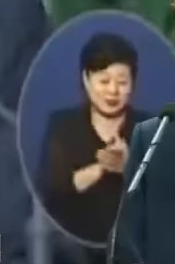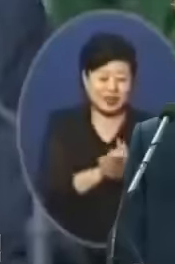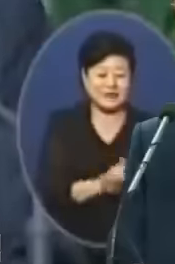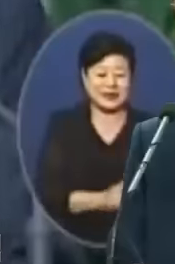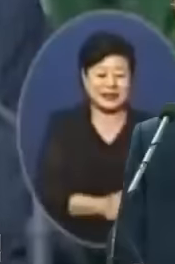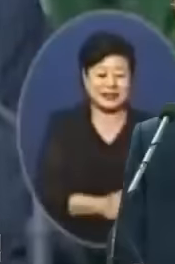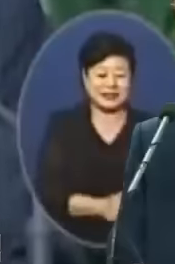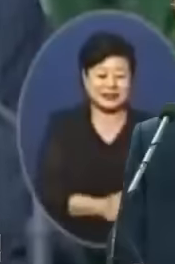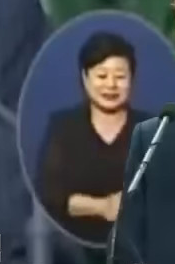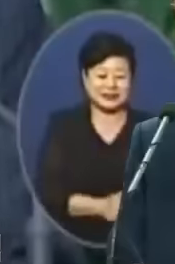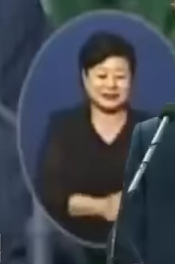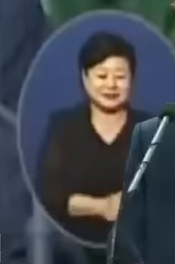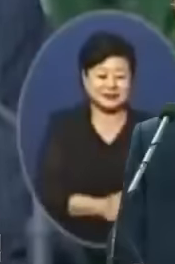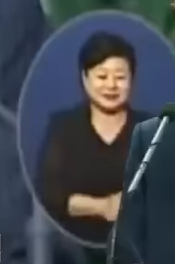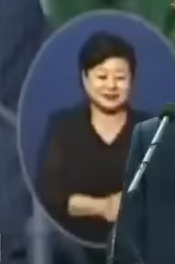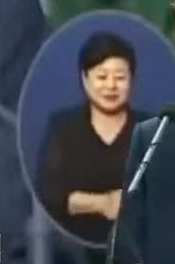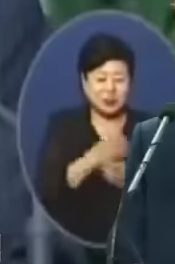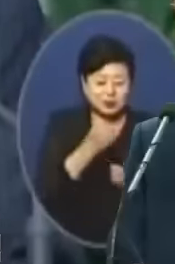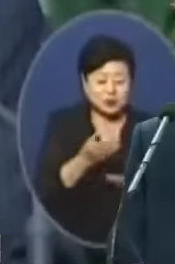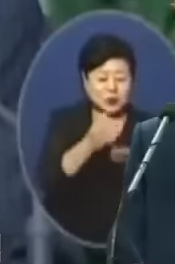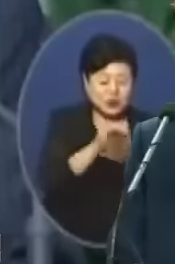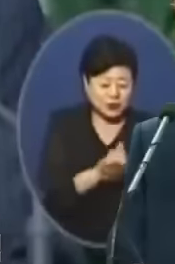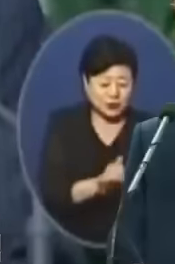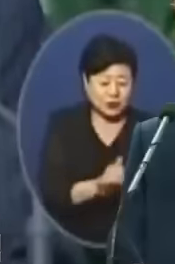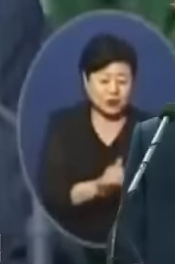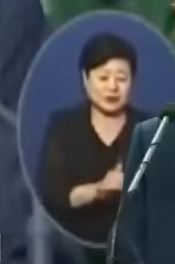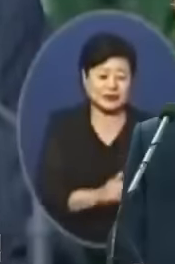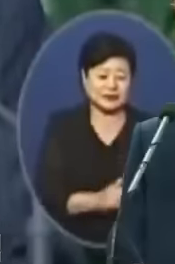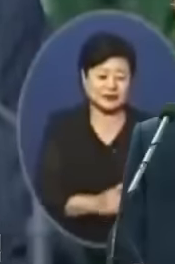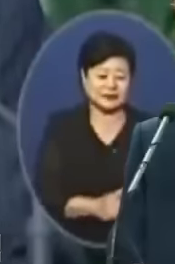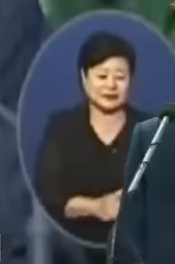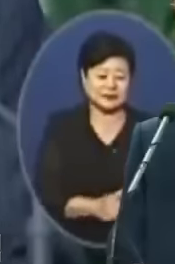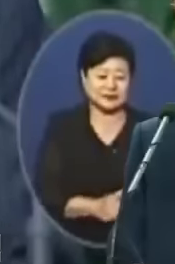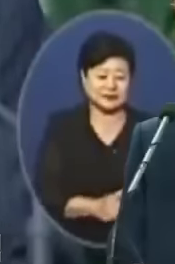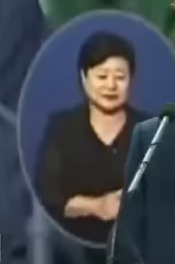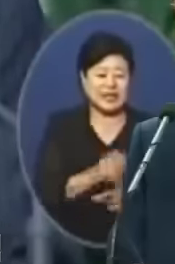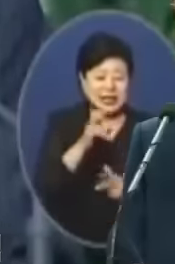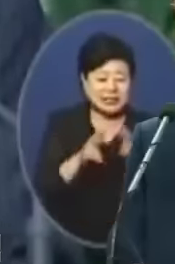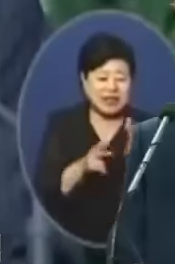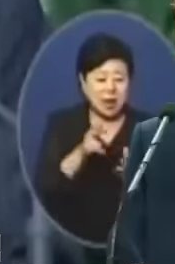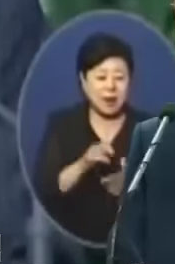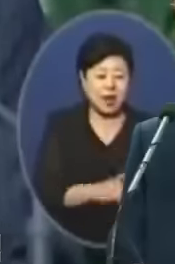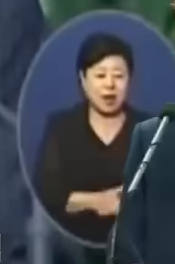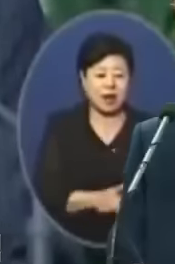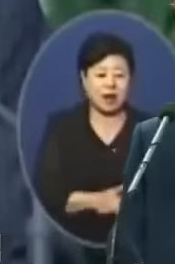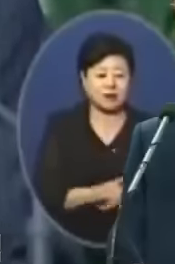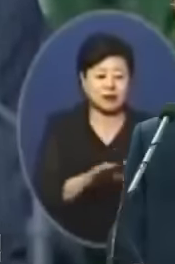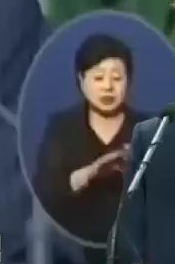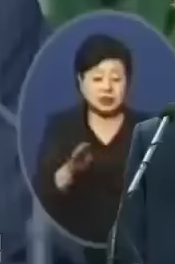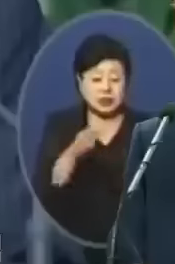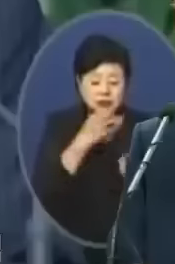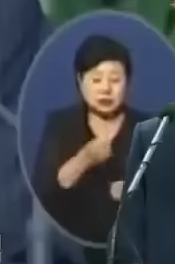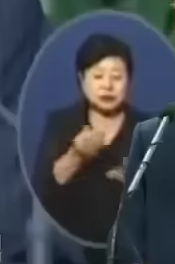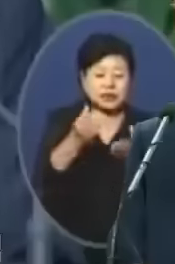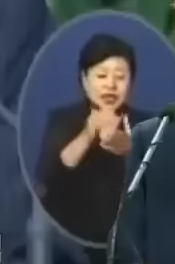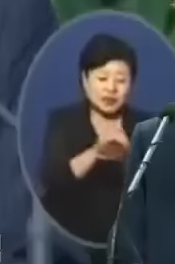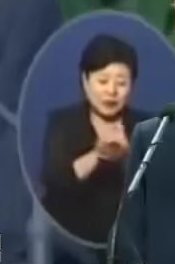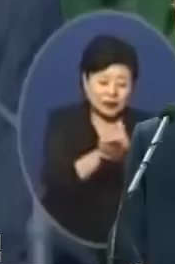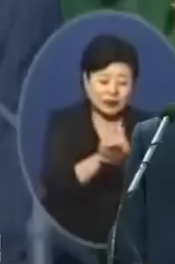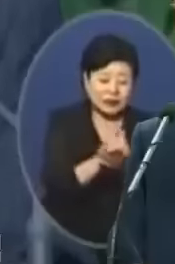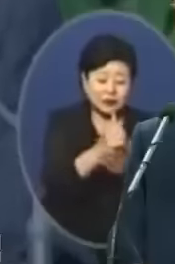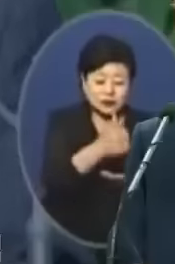것입니다. 그러면 그것이 축복이 되고 양분이 되는 것입니다. 사업을 하고도 문을 열 때 축사 기도하는